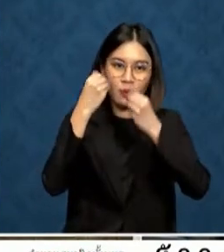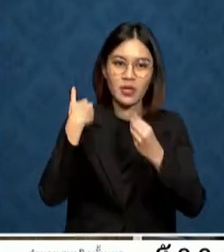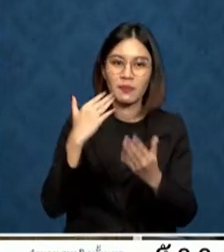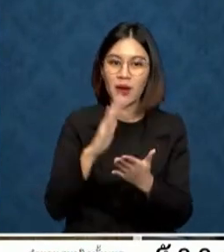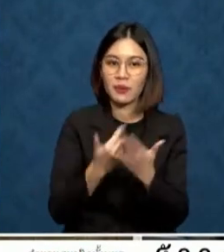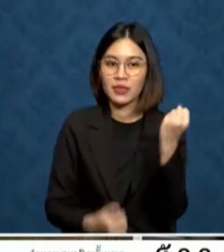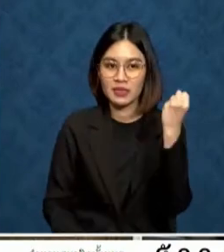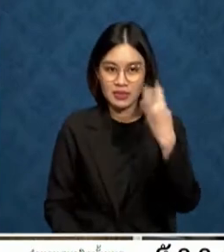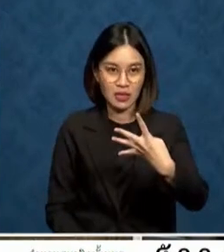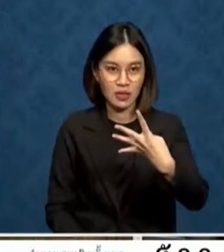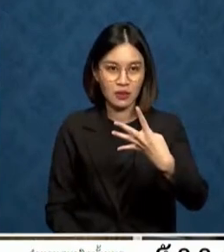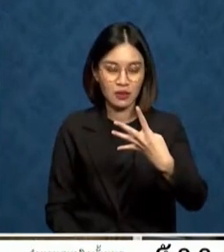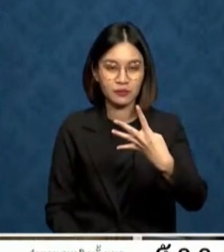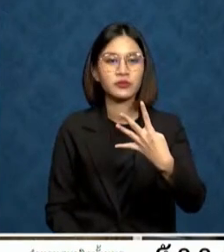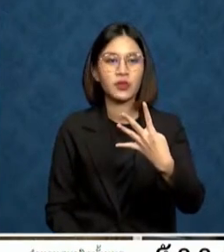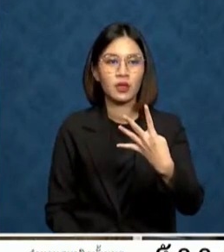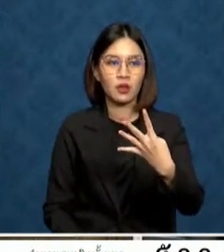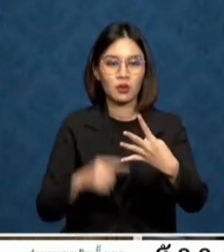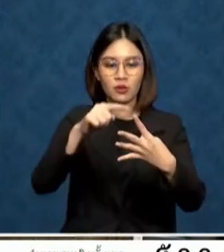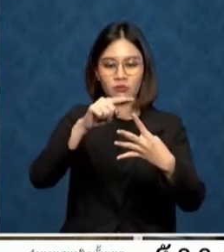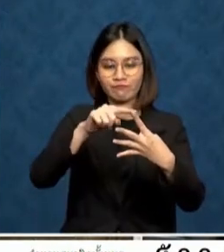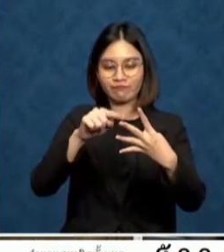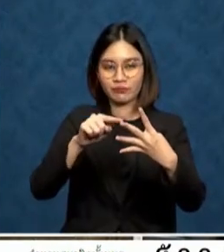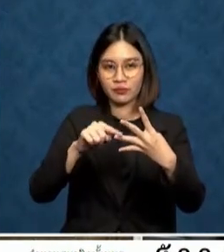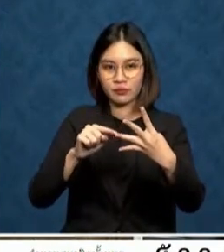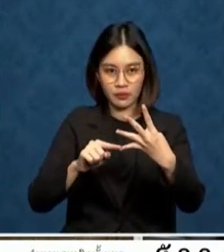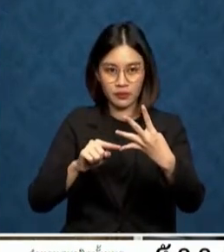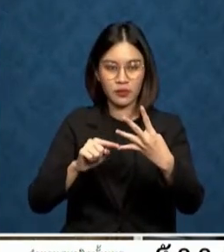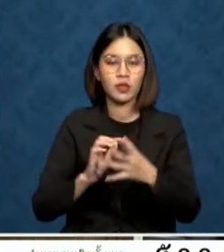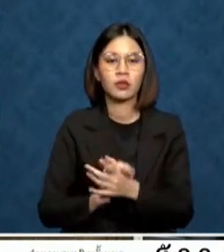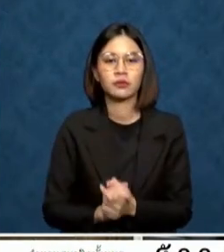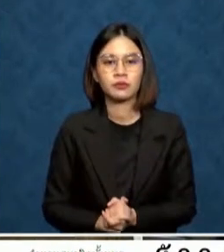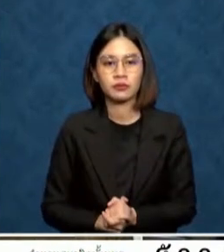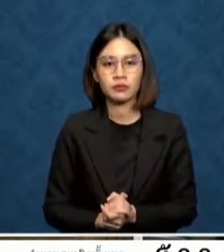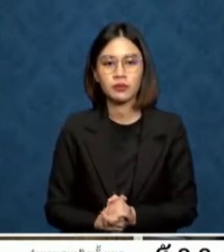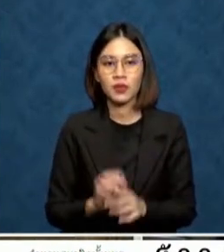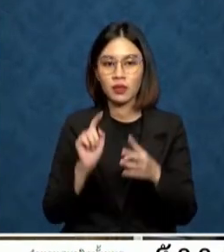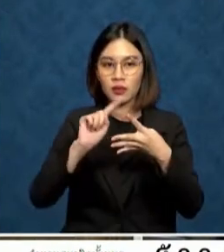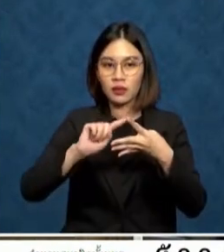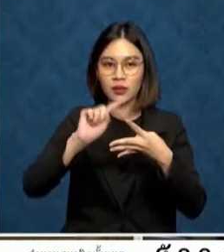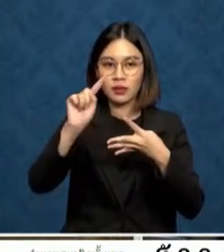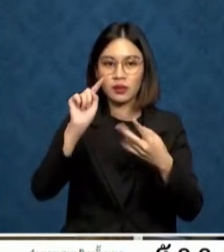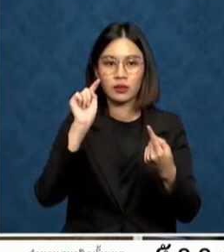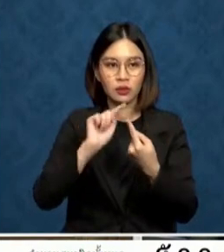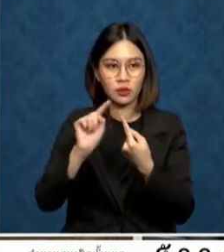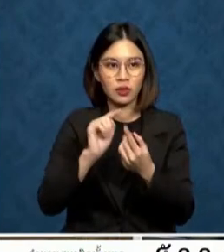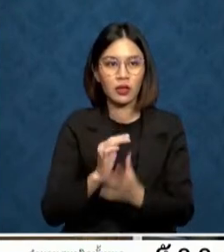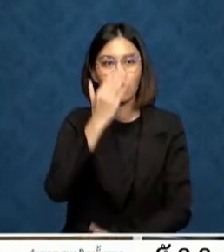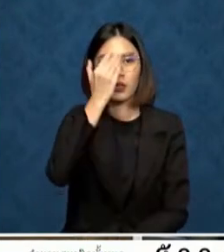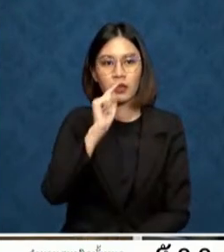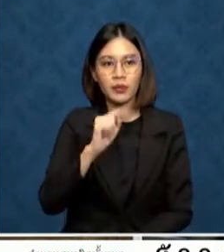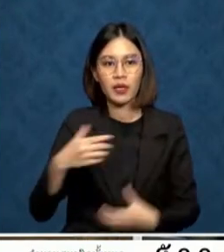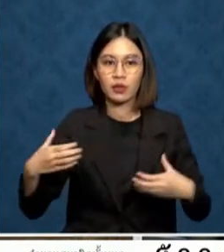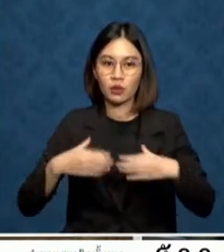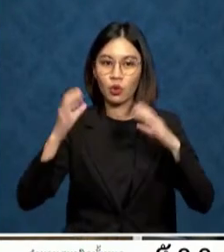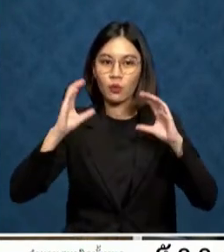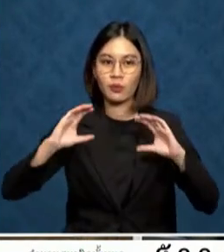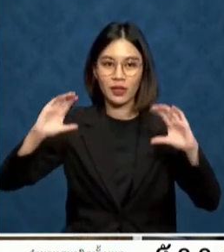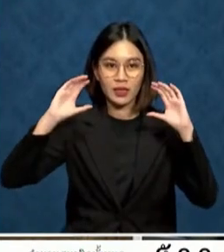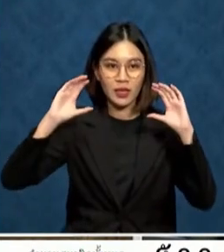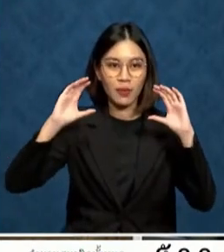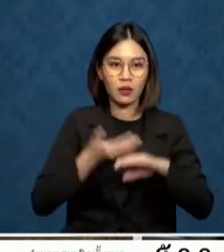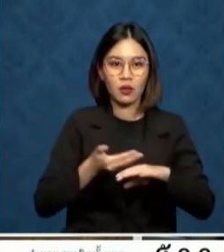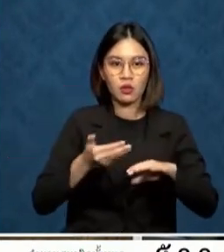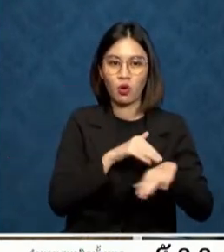ครับซึ่งผมก็จะไล่เรียงไปทีละเหตุผลนะครับหลงทางแรกครับคือหลงทางเพราะรัฐบาลไม่ได้